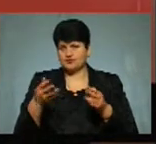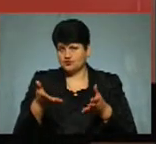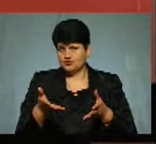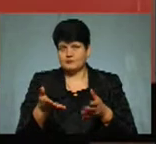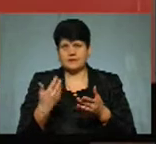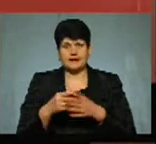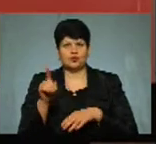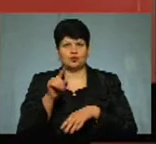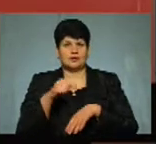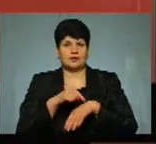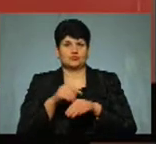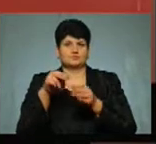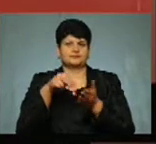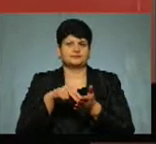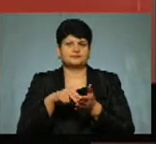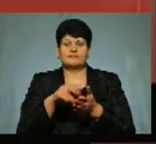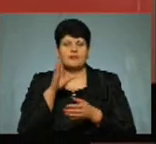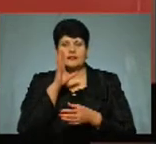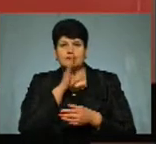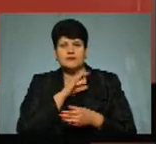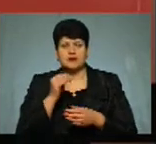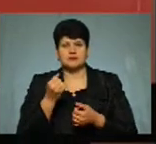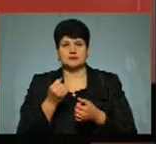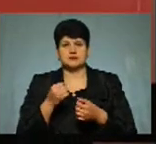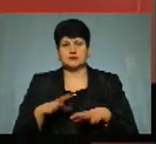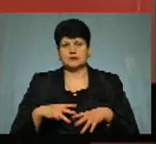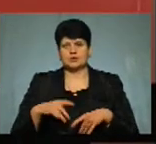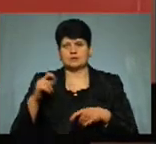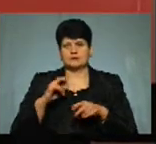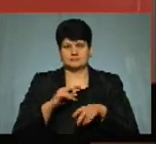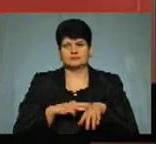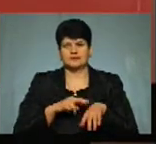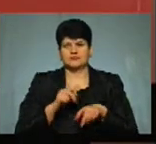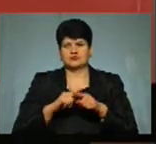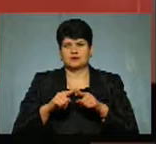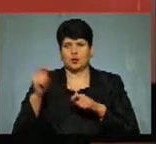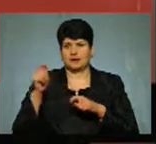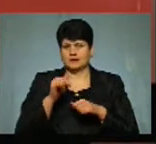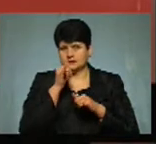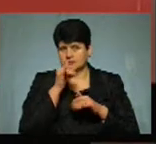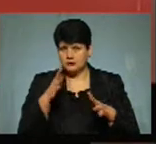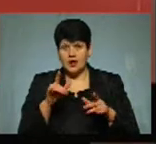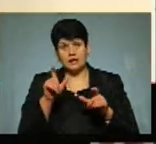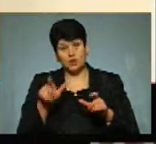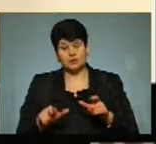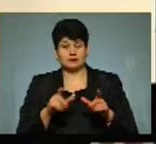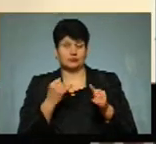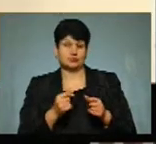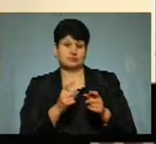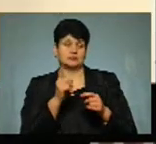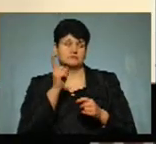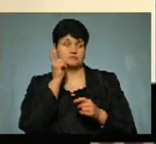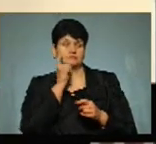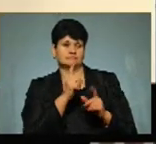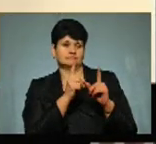десь годину приблизно, не вдалося так швидко приїхати інспекторам і зафіксувати, і винести постанову. Однак людина сфотографувала. Чи може вона таким